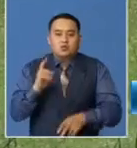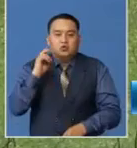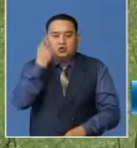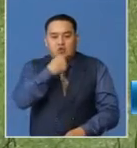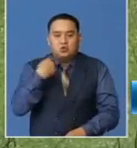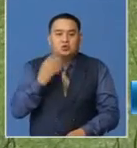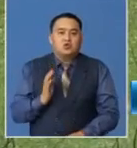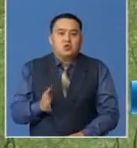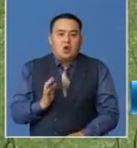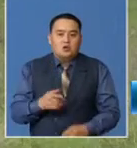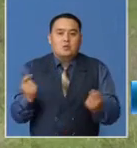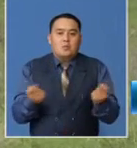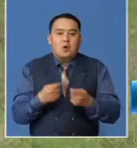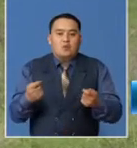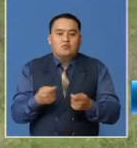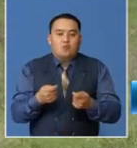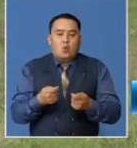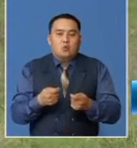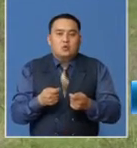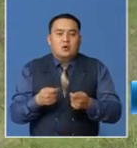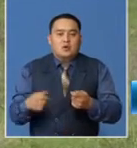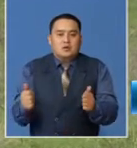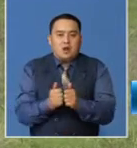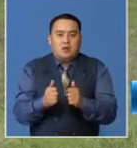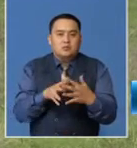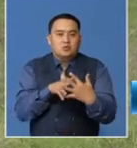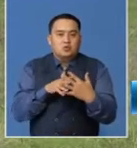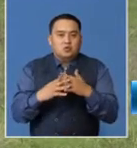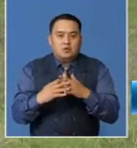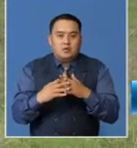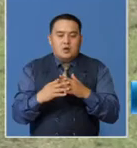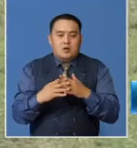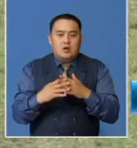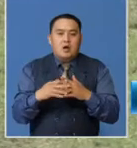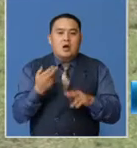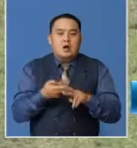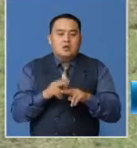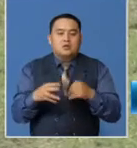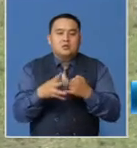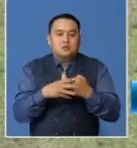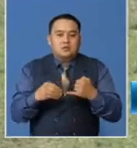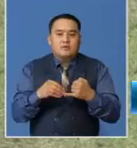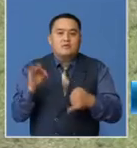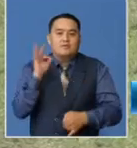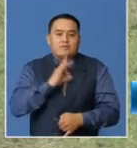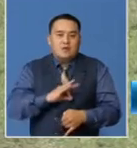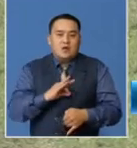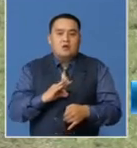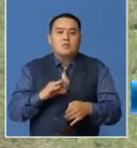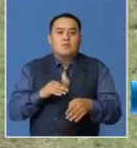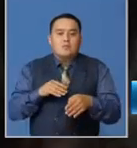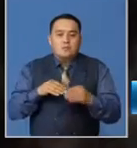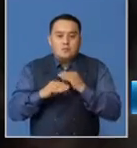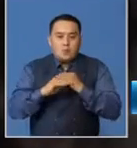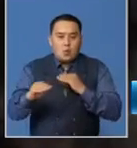В большинстве случаев скот пасется внутри или в непосредственной близости к населенному пункту. Зачастую эти земли уже в ведении каких-либо полеводческих